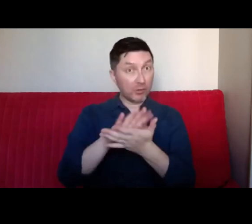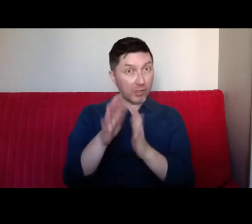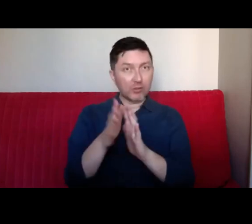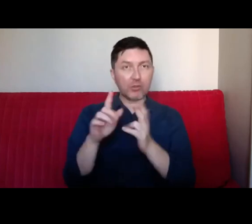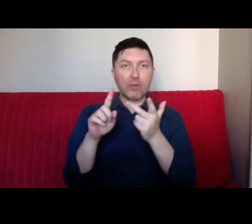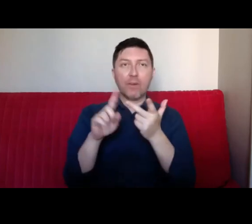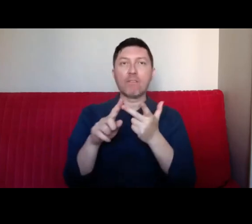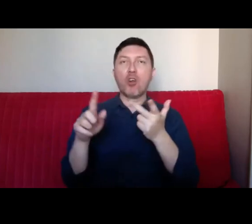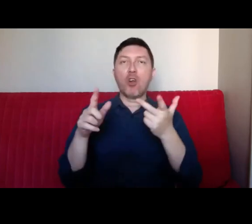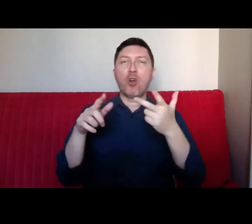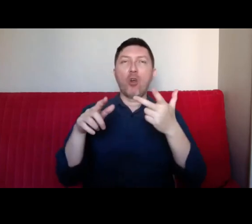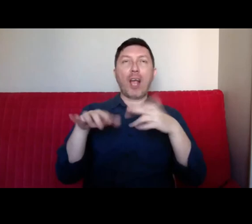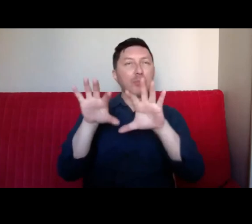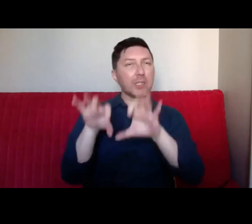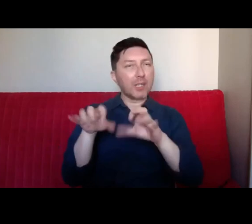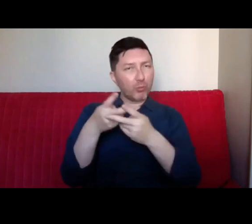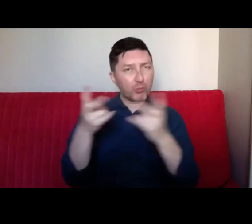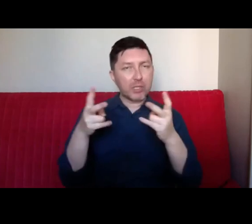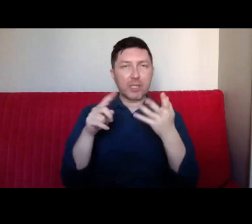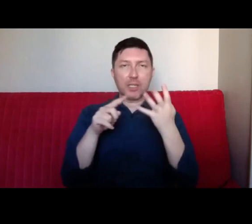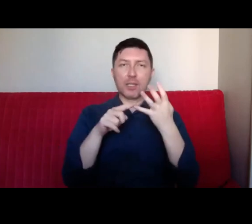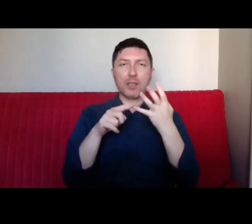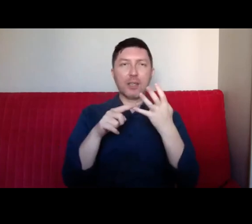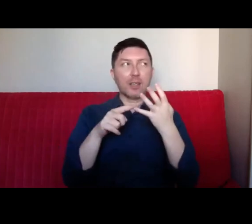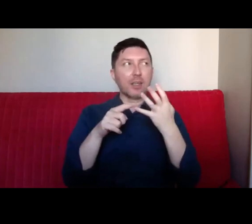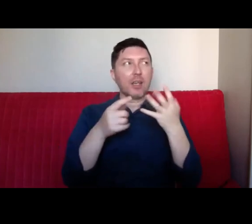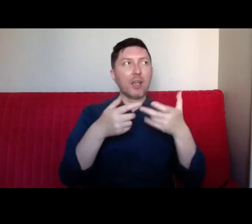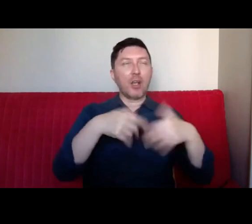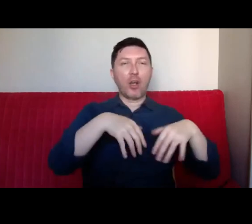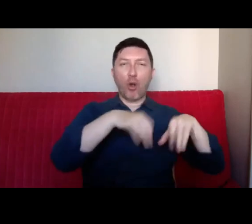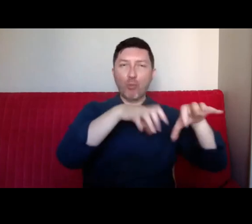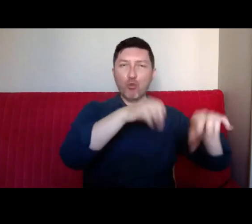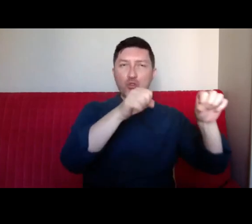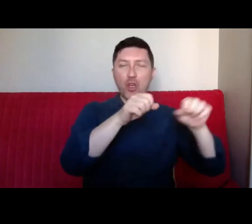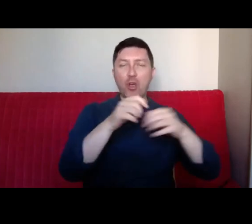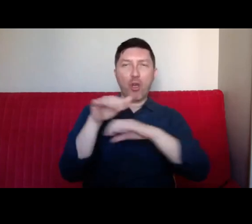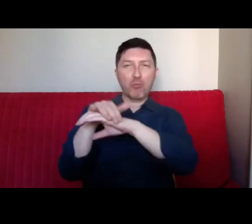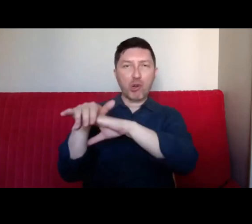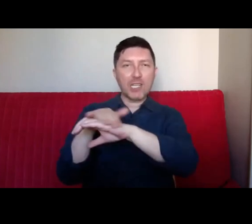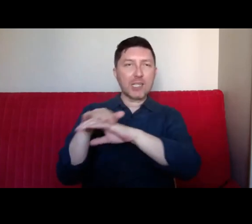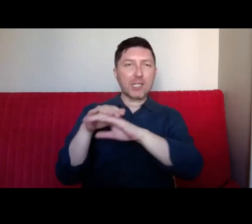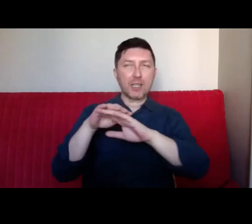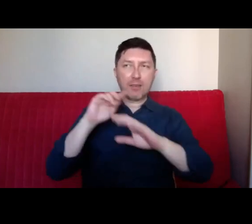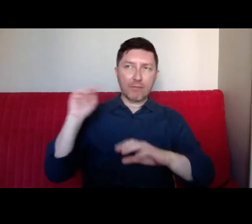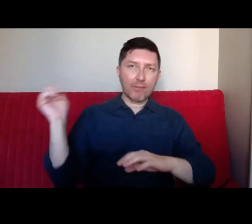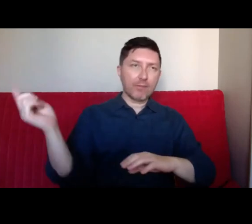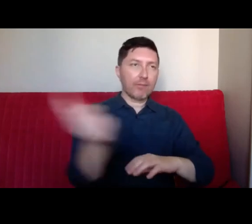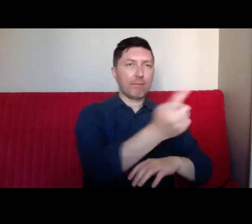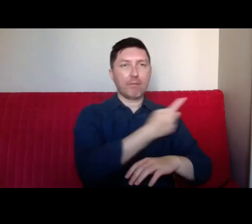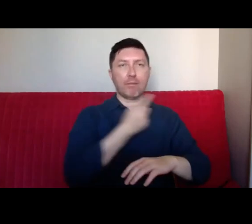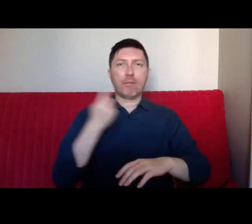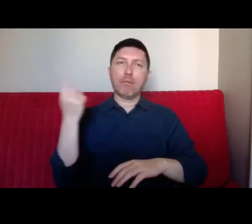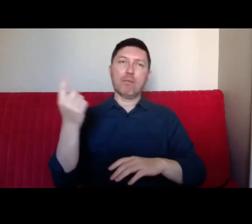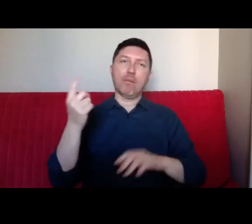les structures publiques, les recruteurs, les politiques. Il faut qu'ensemble, tous les acteurs puissent être partie